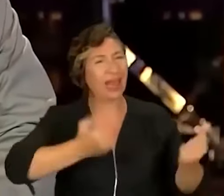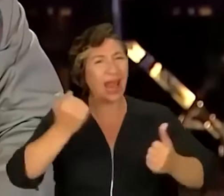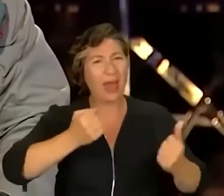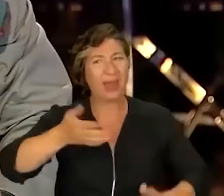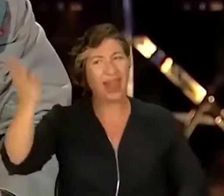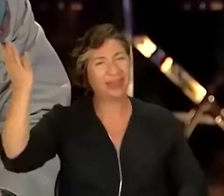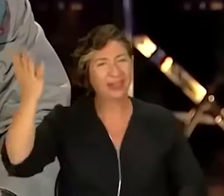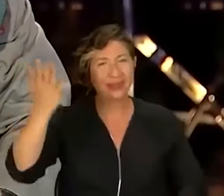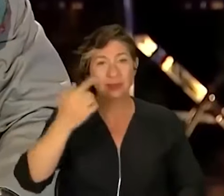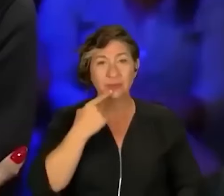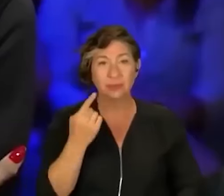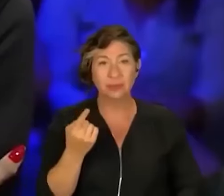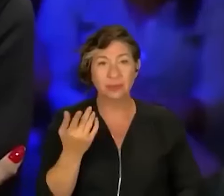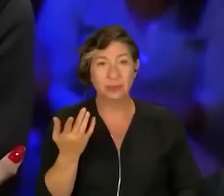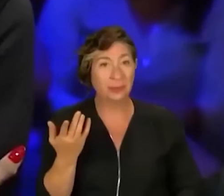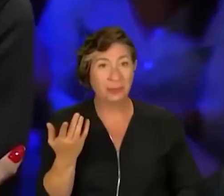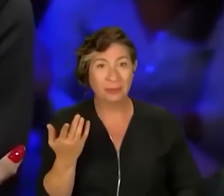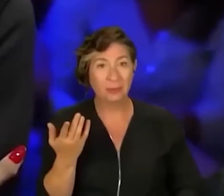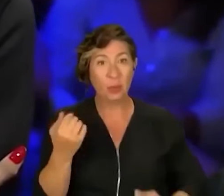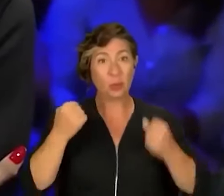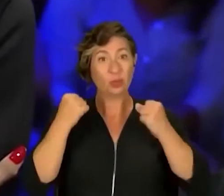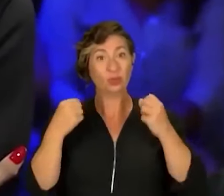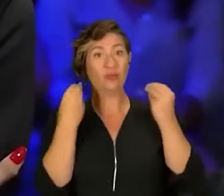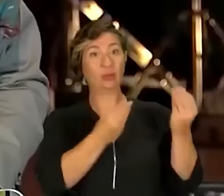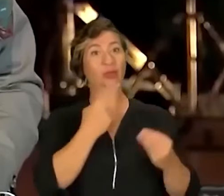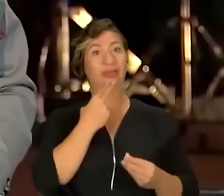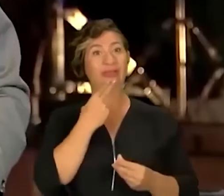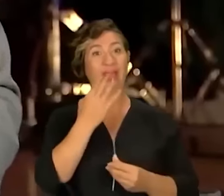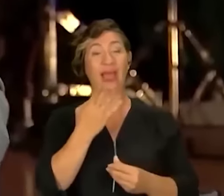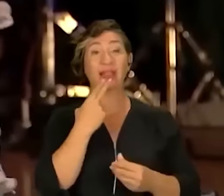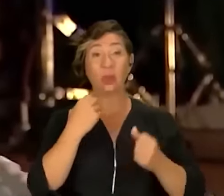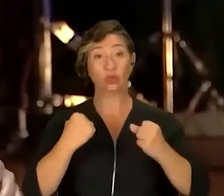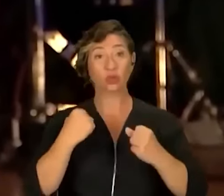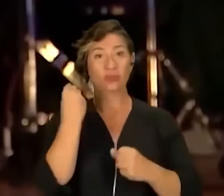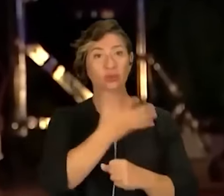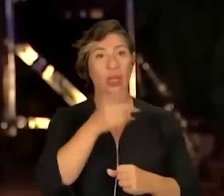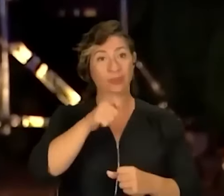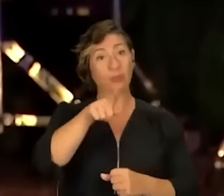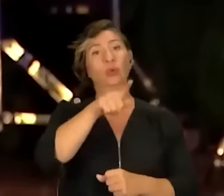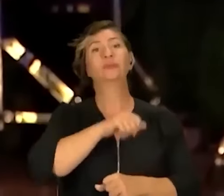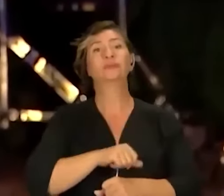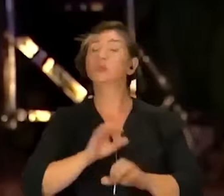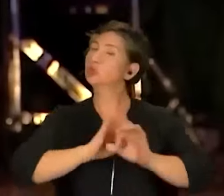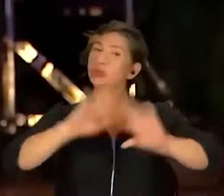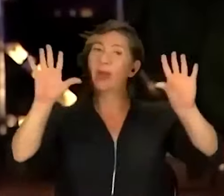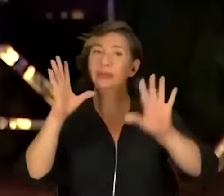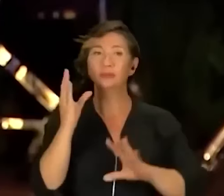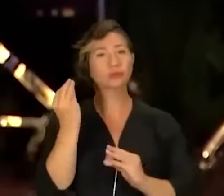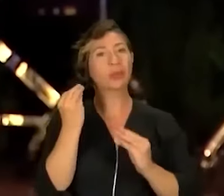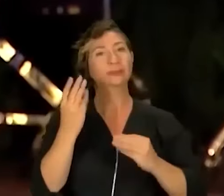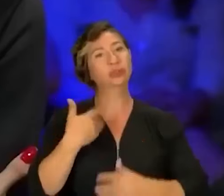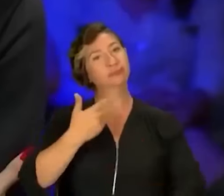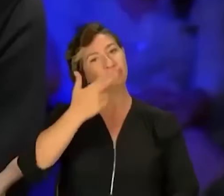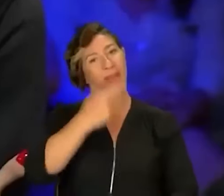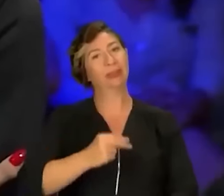lan arabayı güç veriyorsun kadınlara güç veriyorsun yaptığın şey bu güzel süper o zaman ş